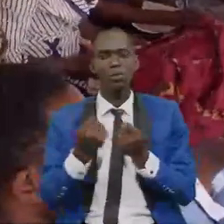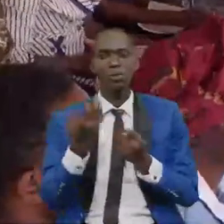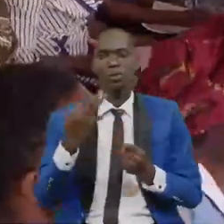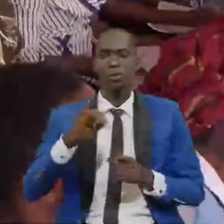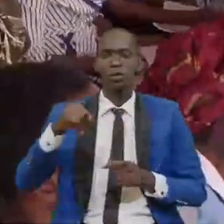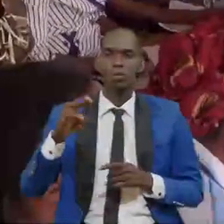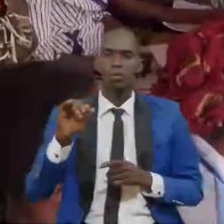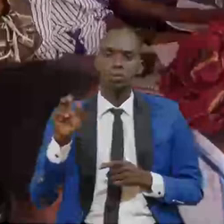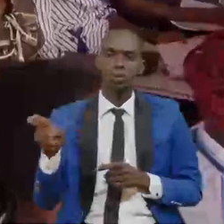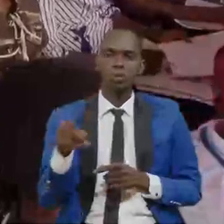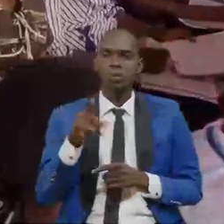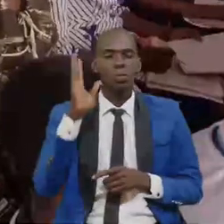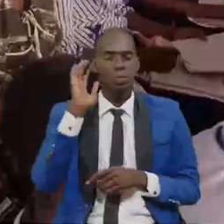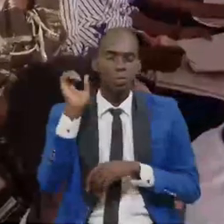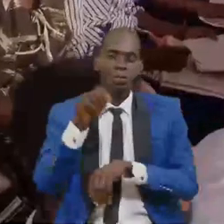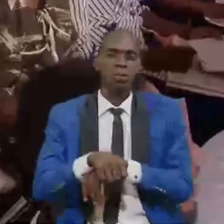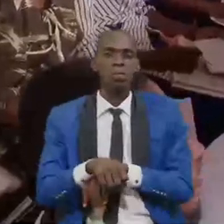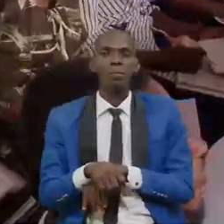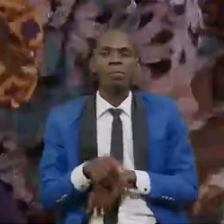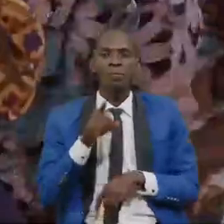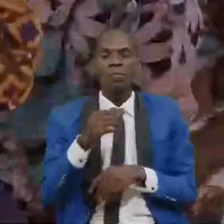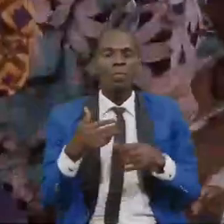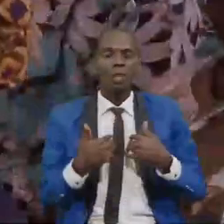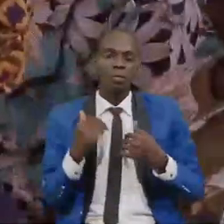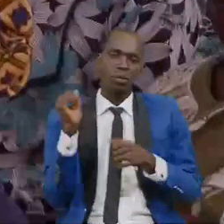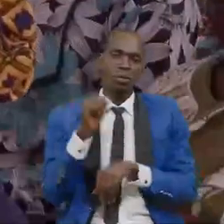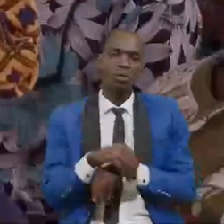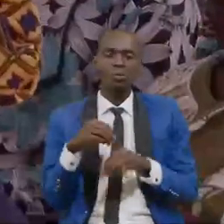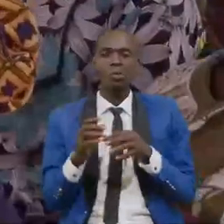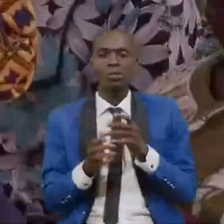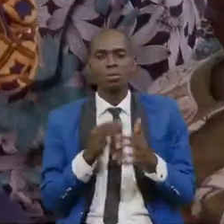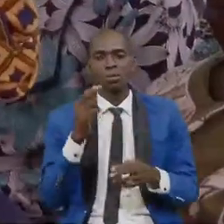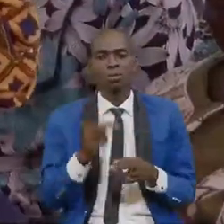Tu vas vaincre. Tu as déjà vaincu.